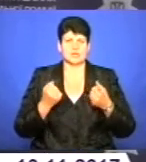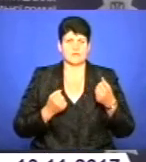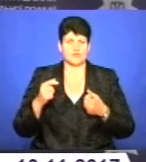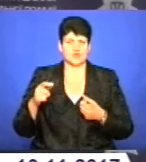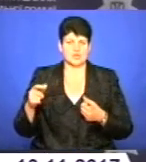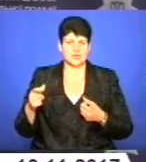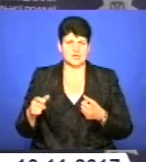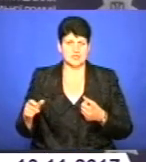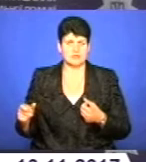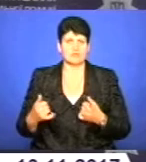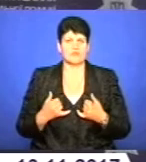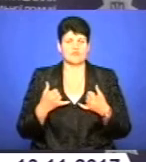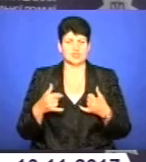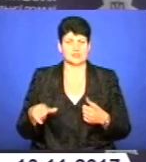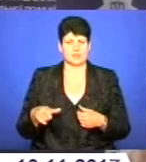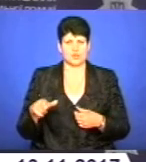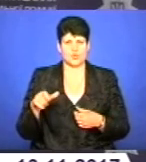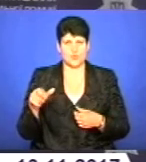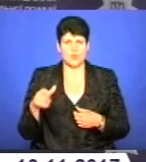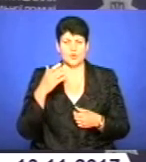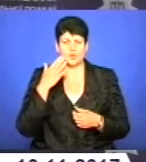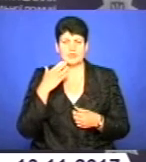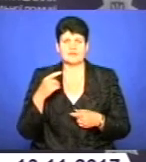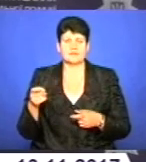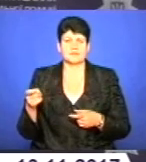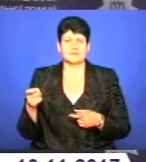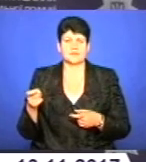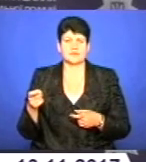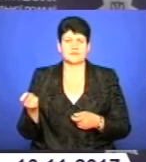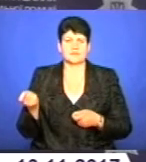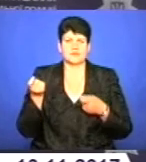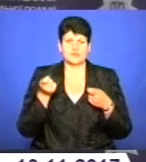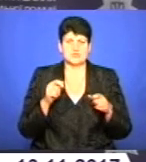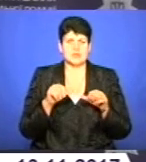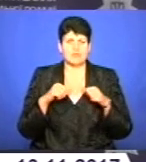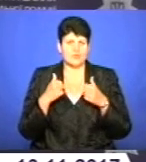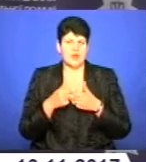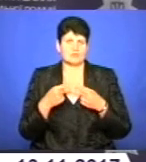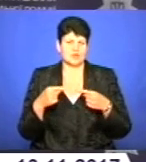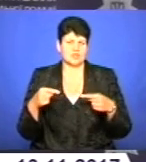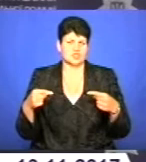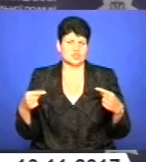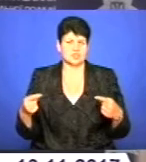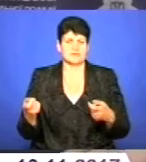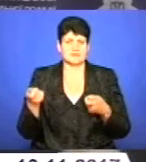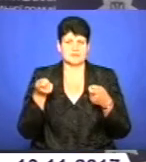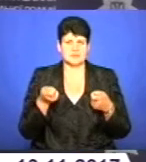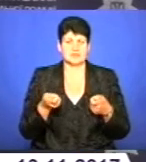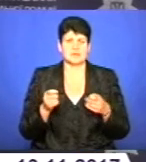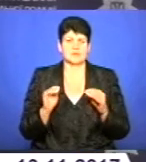поважати дорогу. В першу чергу, і коли ви возите ви чебуряк чи іншу сільськогосподарську техніку, значить